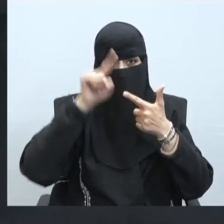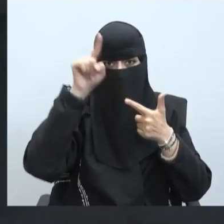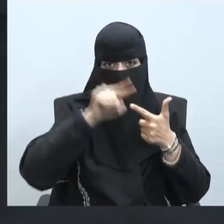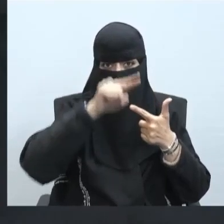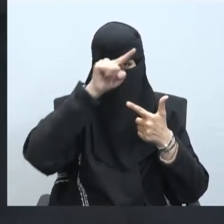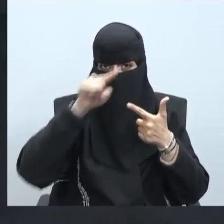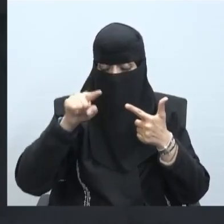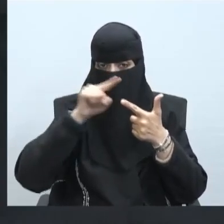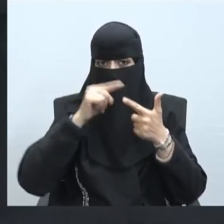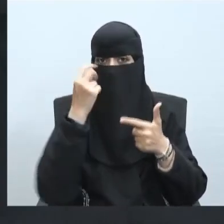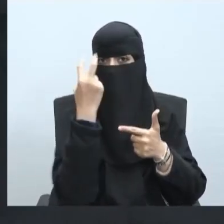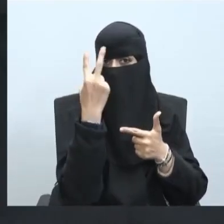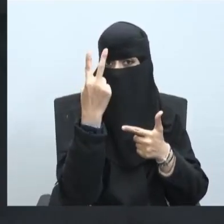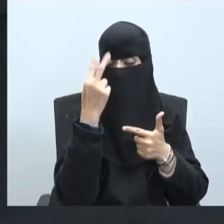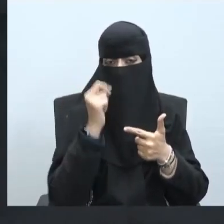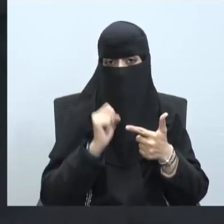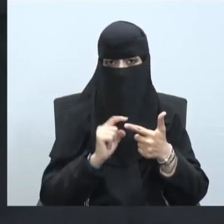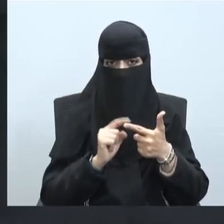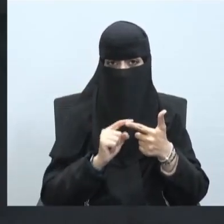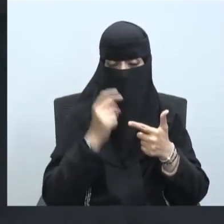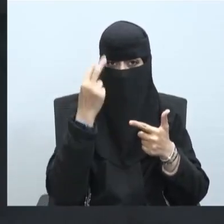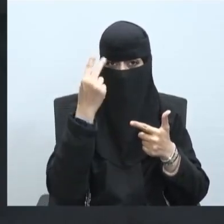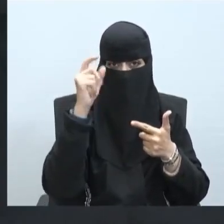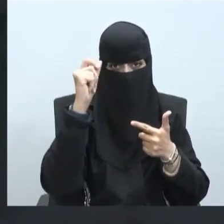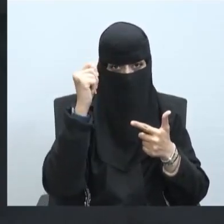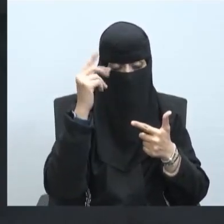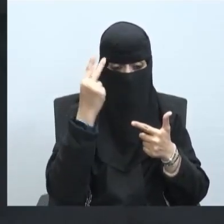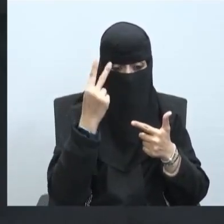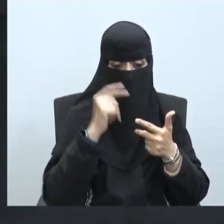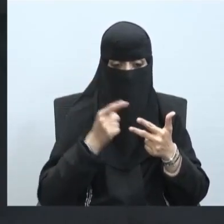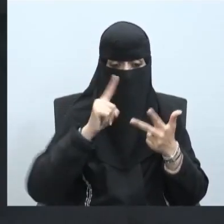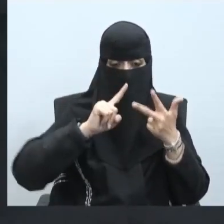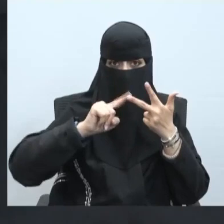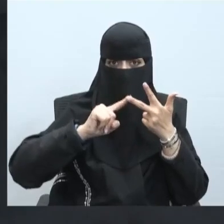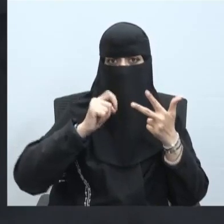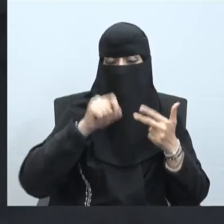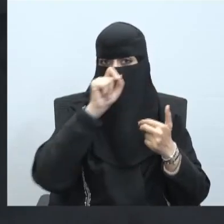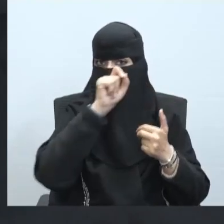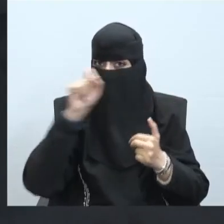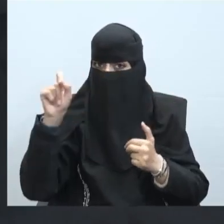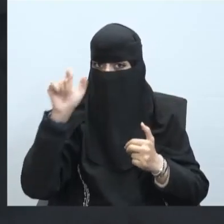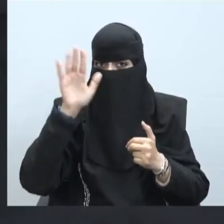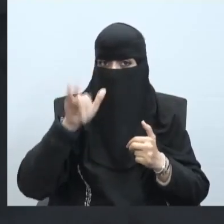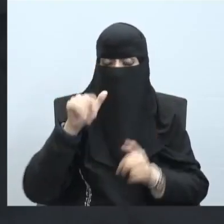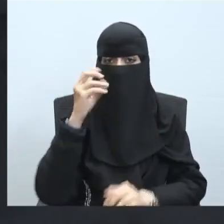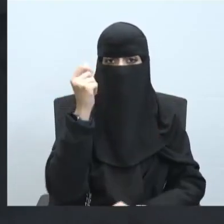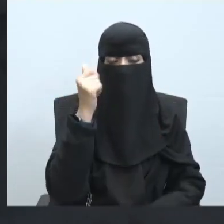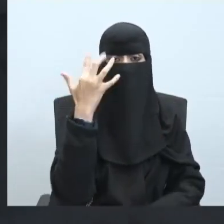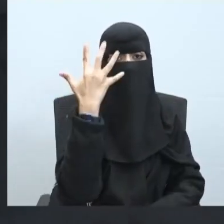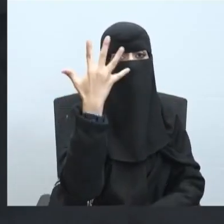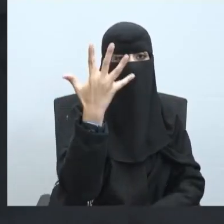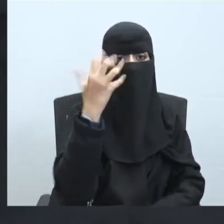اضع علامه اكس على العمله النقديه من فئه ريالان وان اضع خطا ابنائي وبناتي